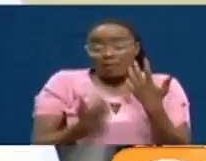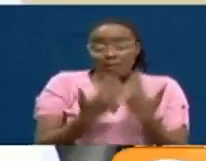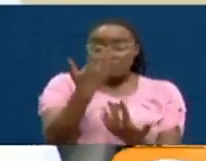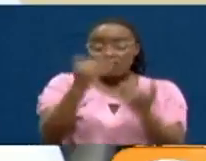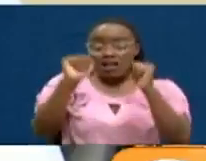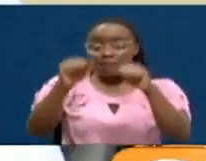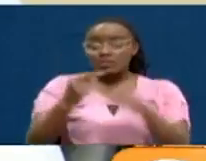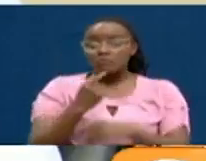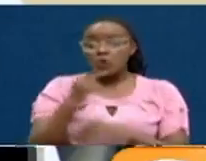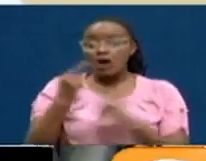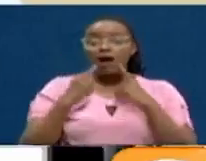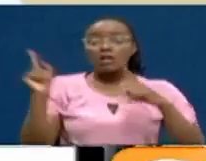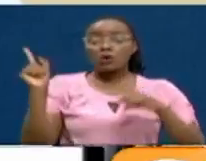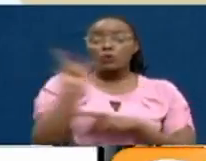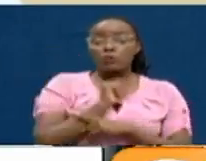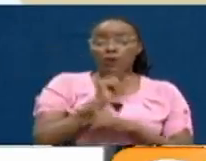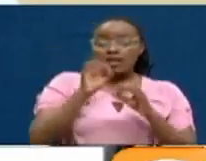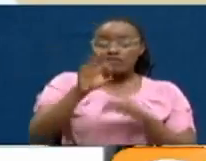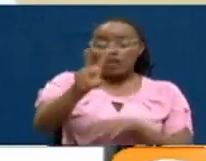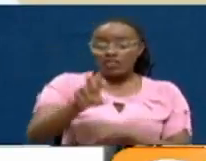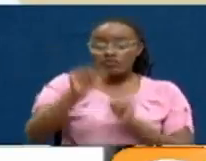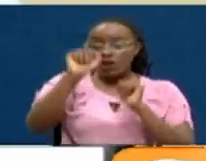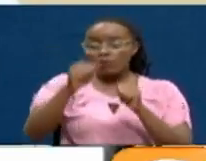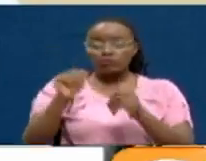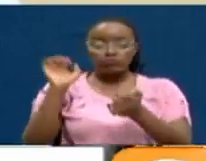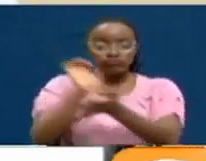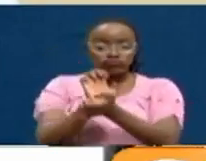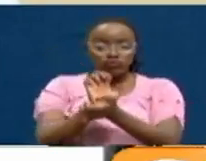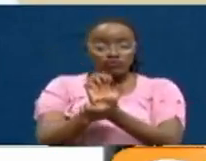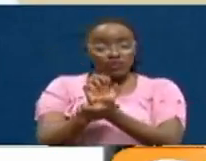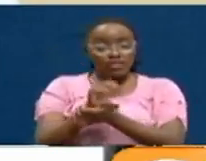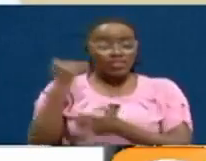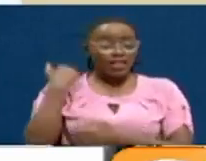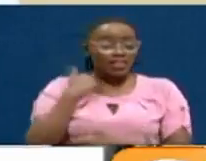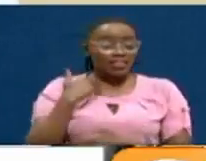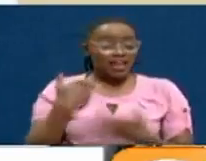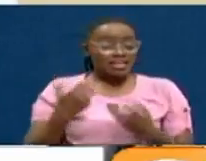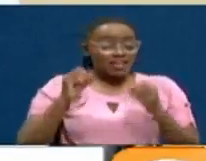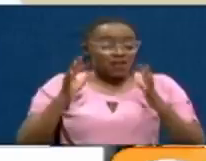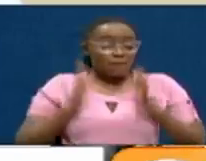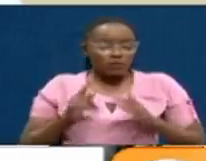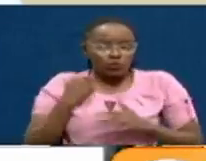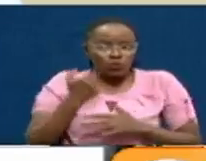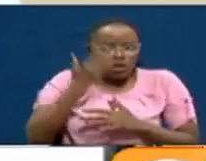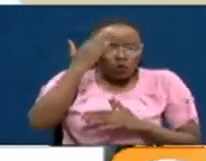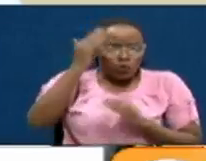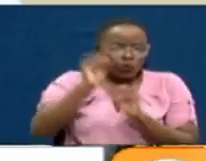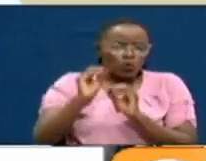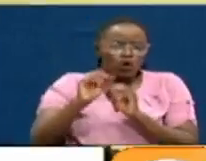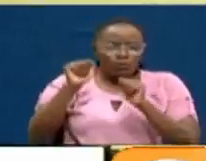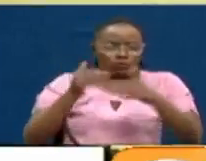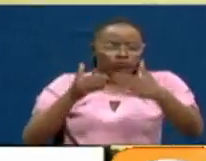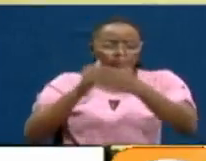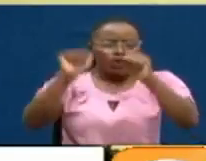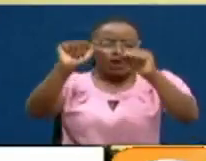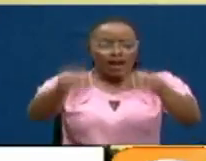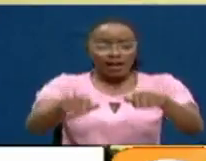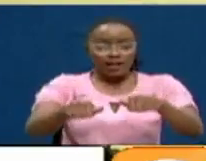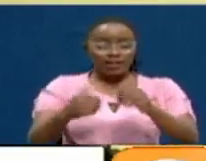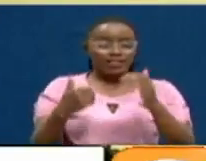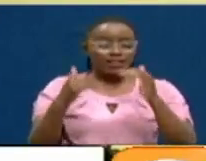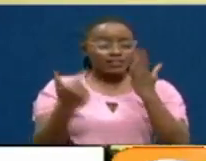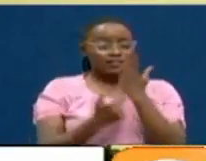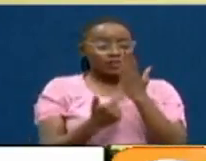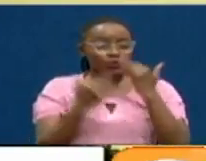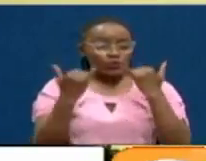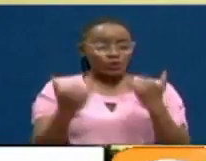he can raise an alarm. Maybe if it's a thief, he can be able to catch the thief. Maybe if it's an intruder, he can be stopped. Ni teknolojia ambayo